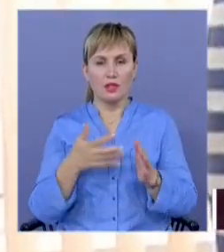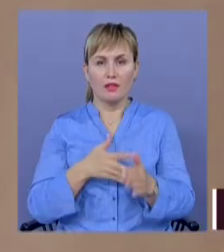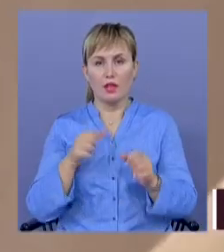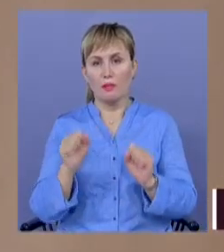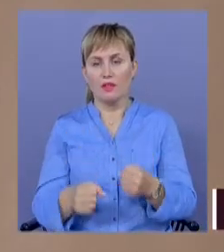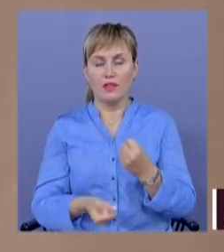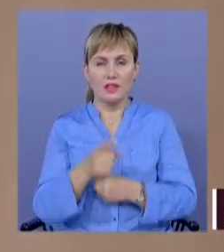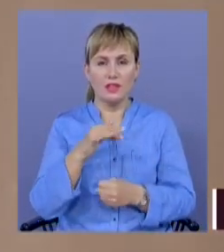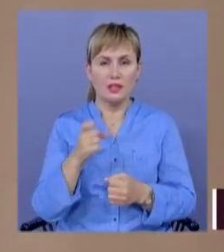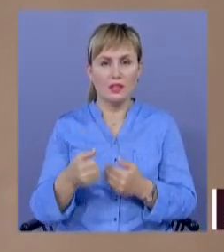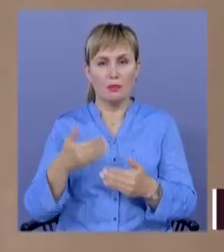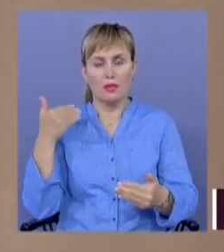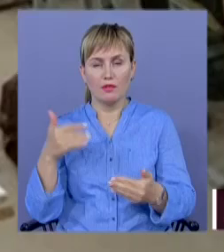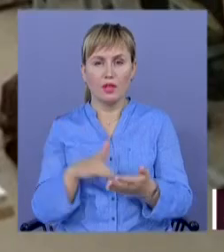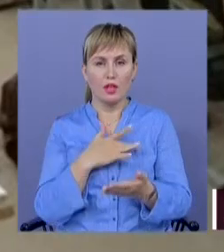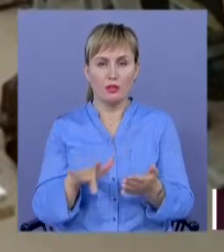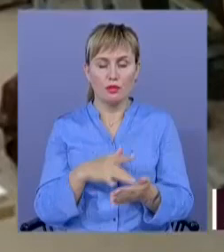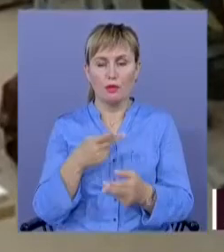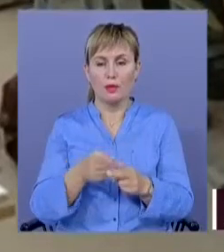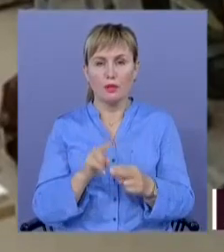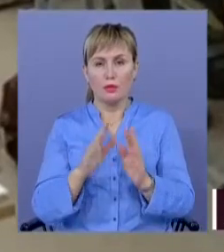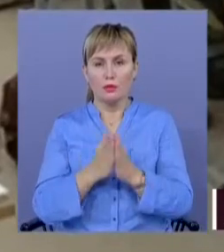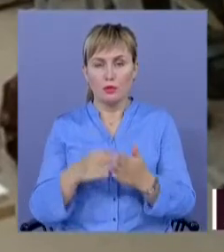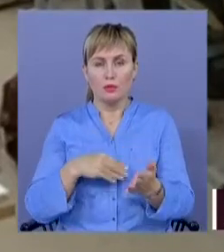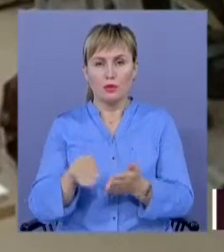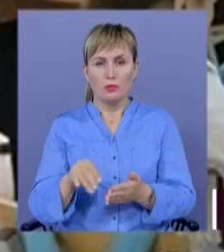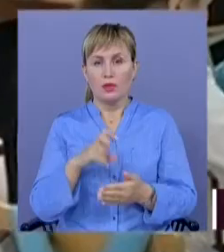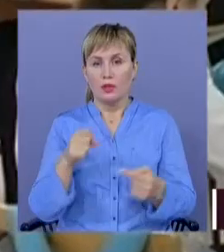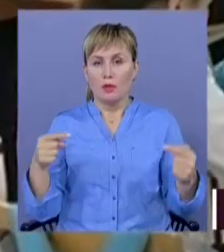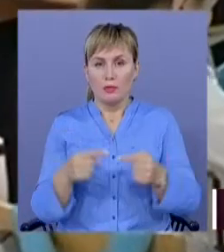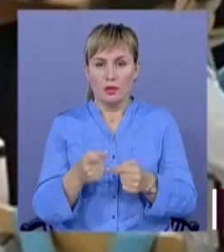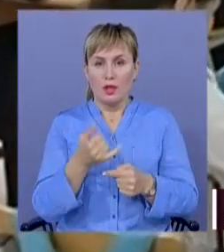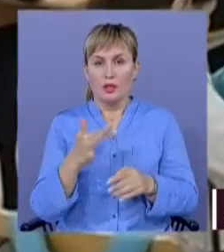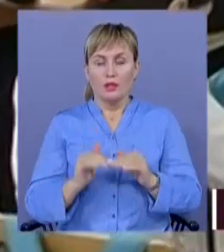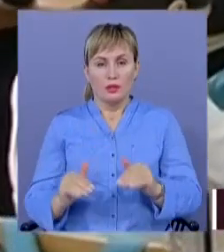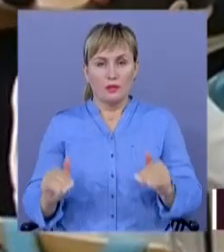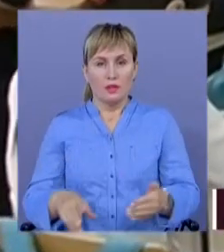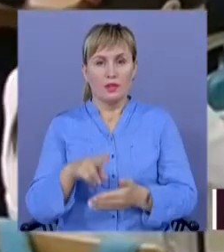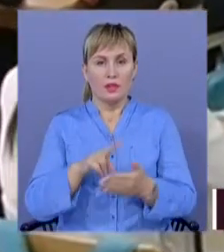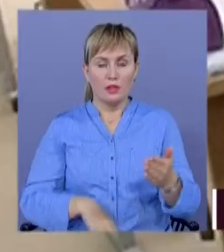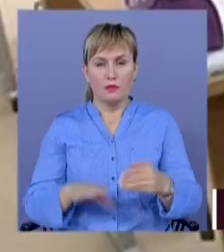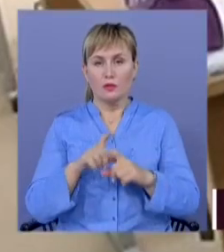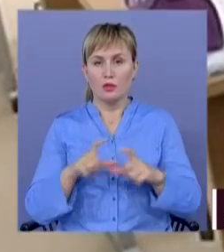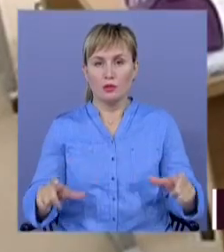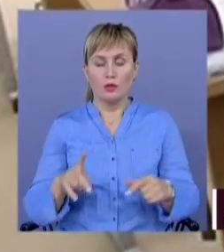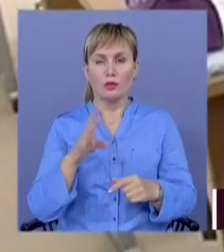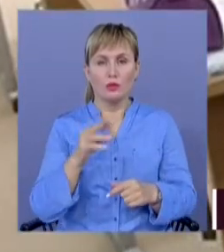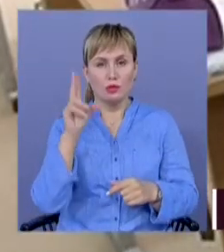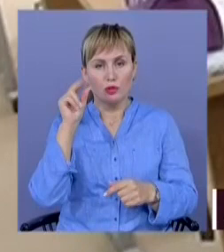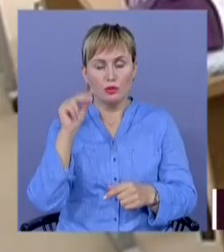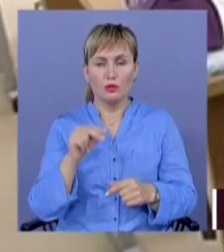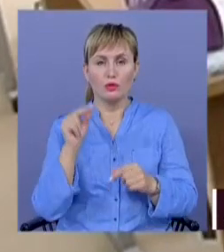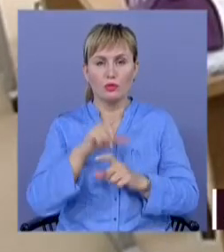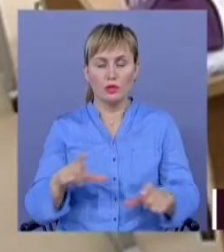могла возникнуть из-за предварительных расчетов, поскольку учебники закупают на определенное количество детей, зарегистрированных в школах. Однако число